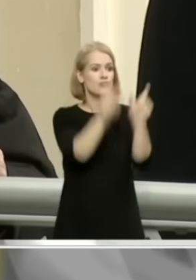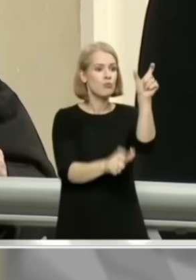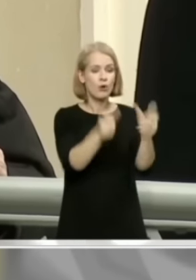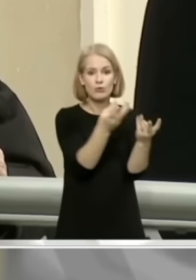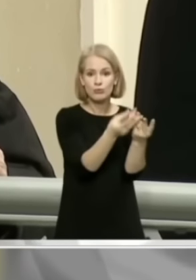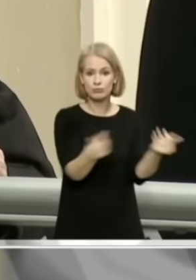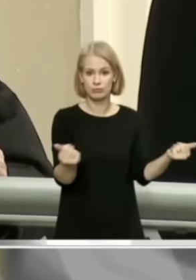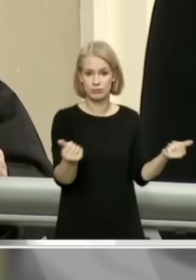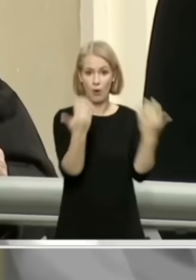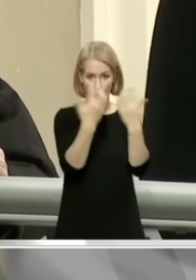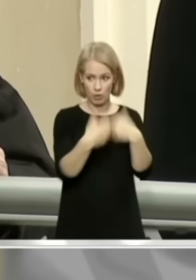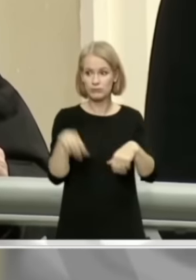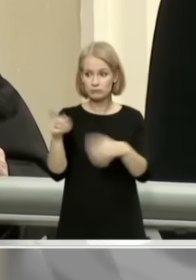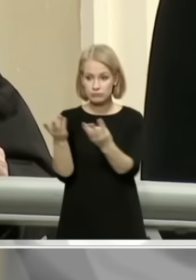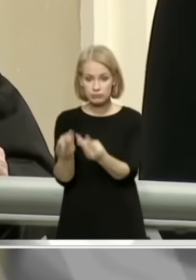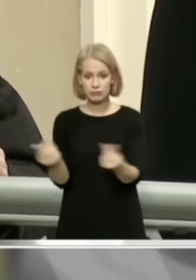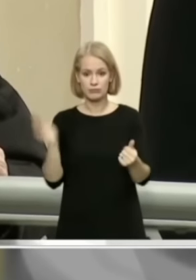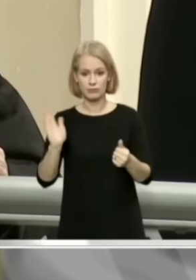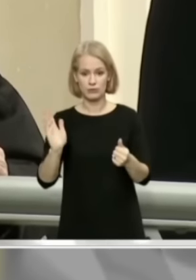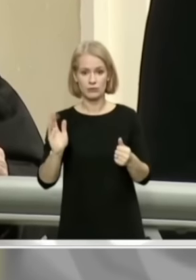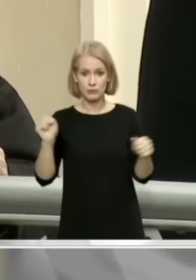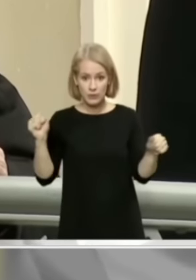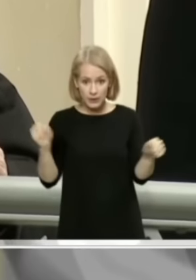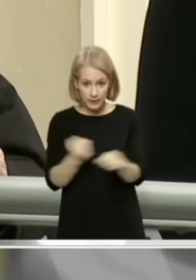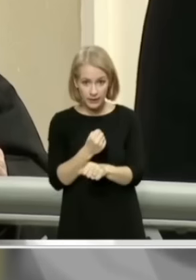Norėkim ir darykim.